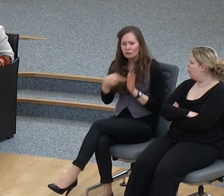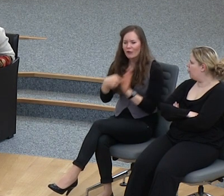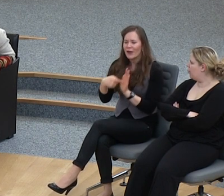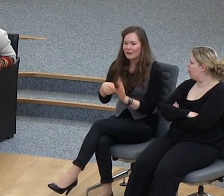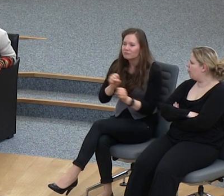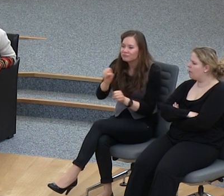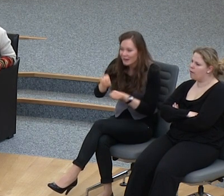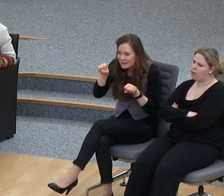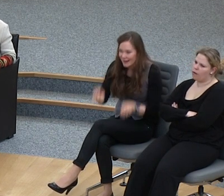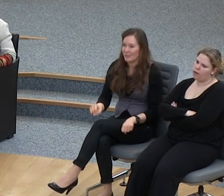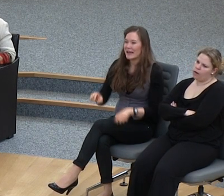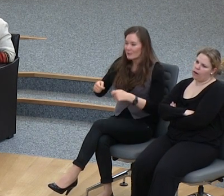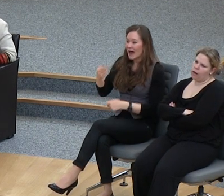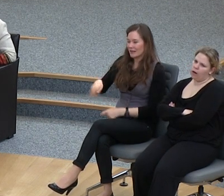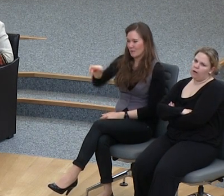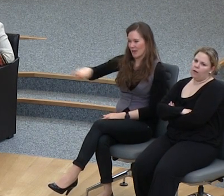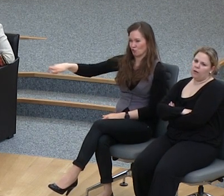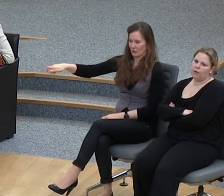Aber die Menschen,